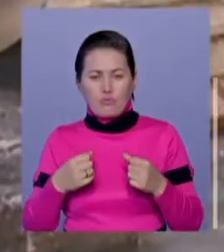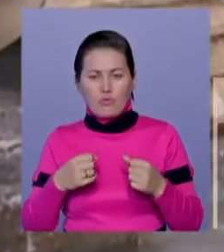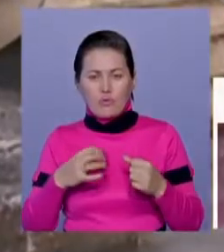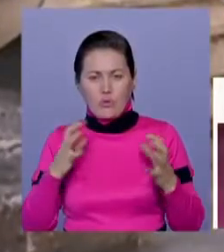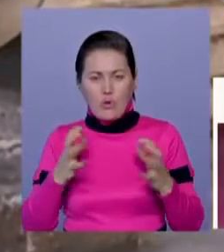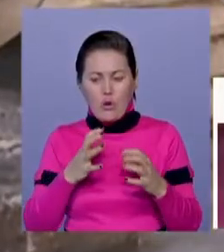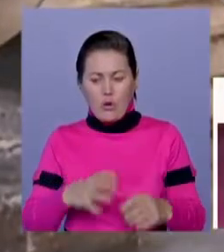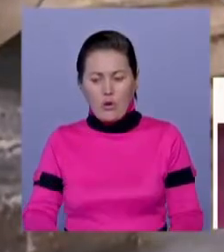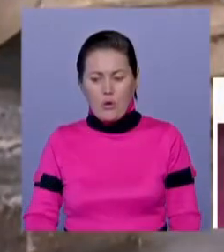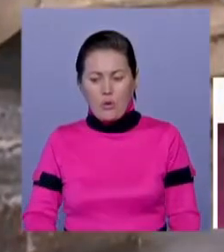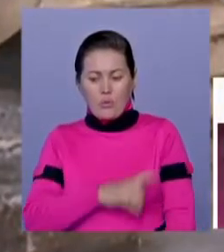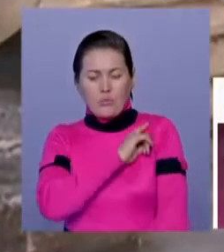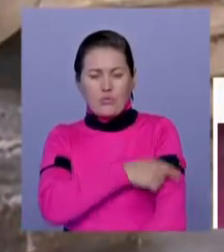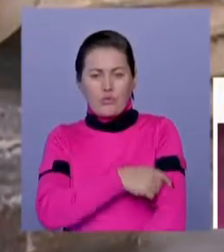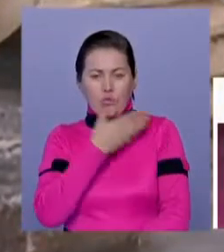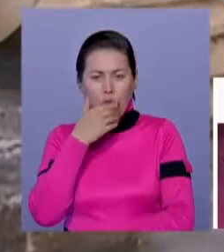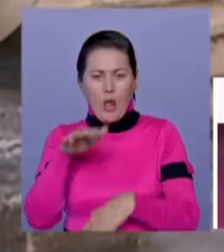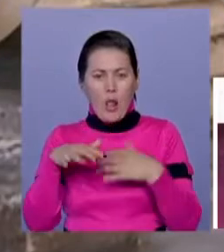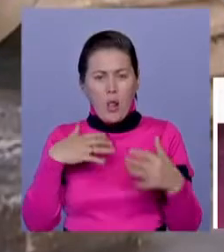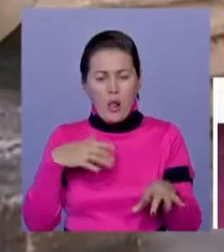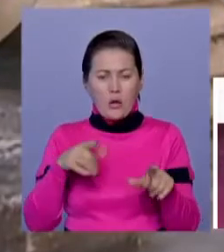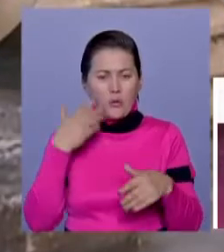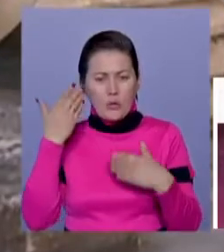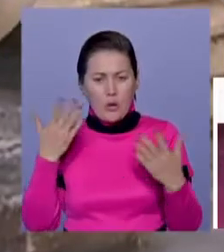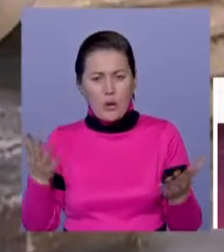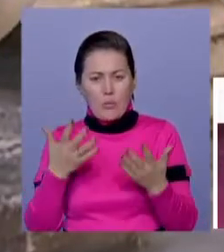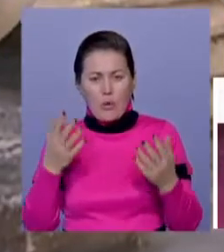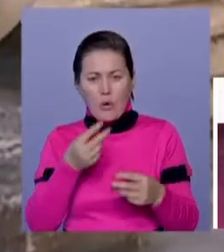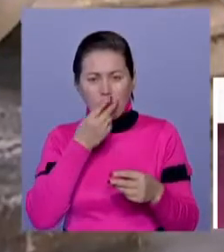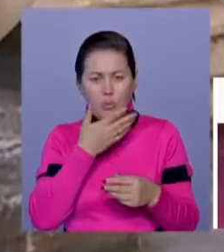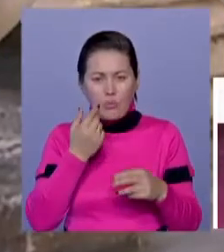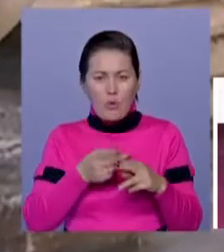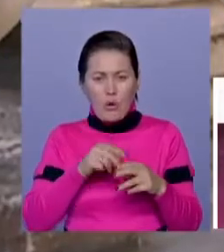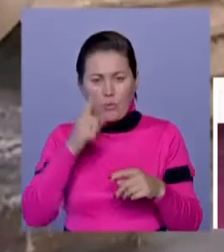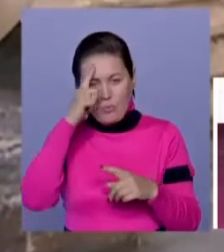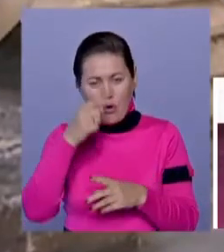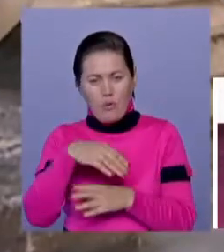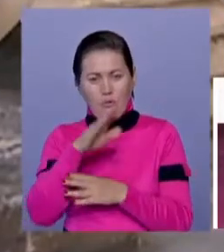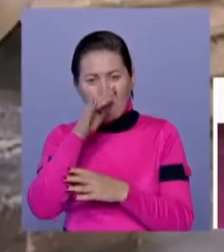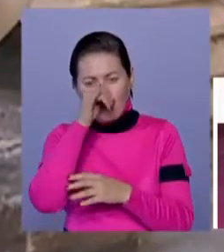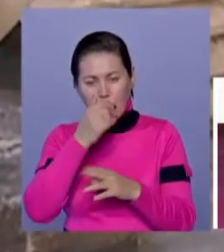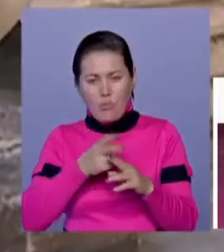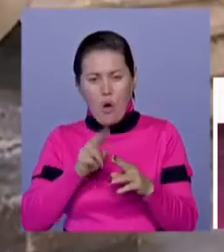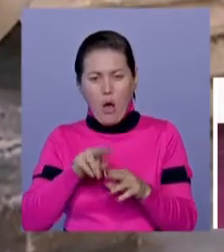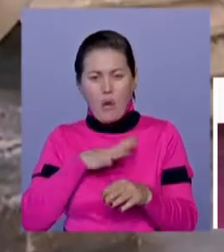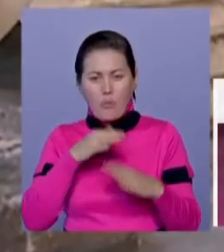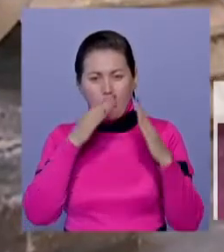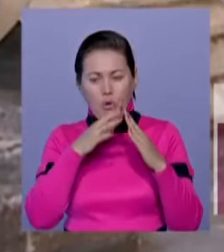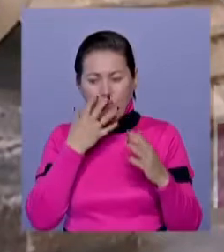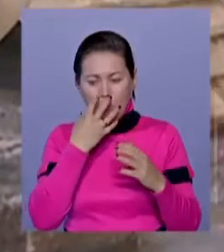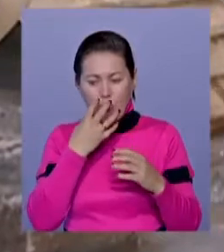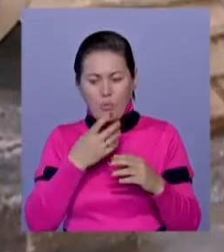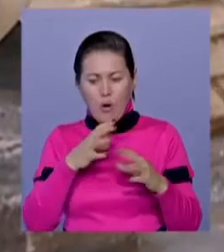него сил вообще не было. Ол өте әлсіз жеп жеңіл болды. Тамақ жемек түгілі басын көтеруге де шамасы жоқ еді. Үйіме апарып, жылы